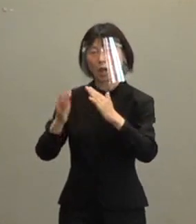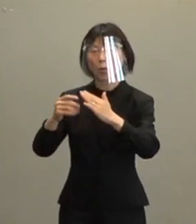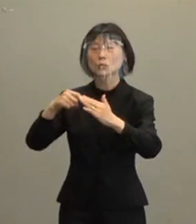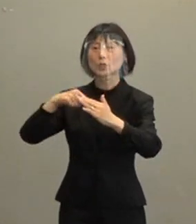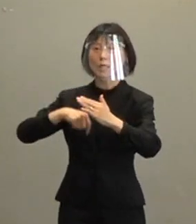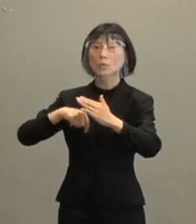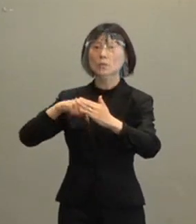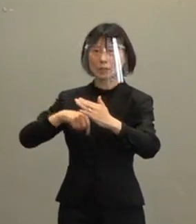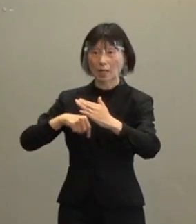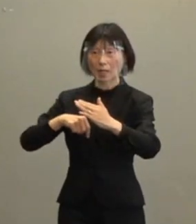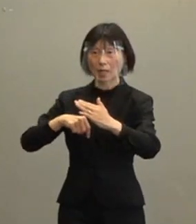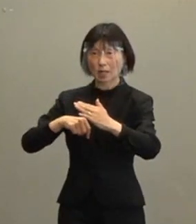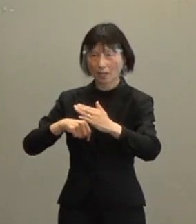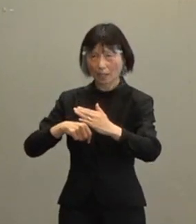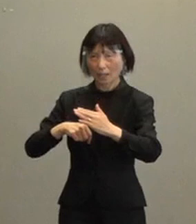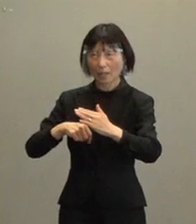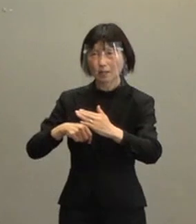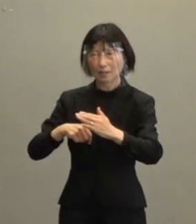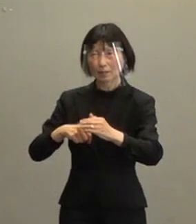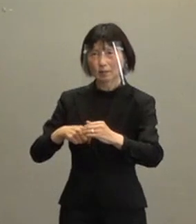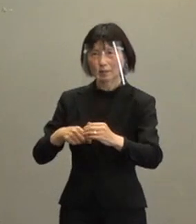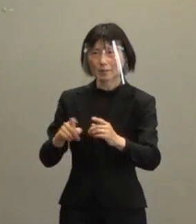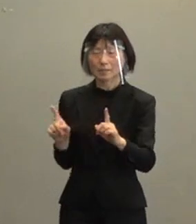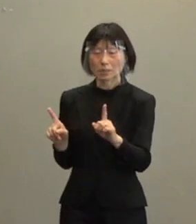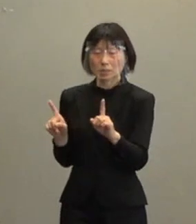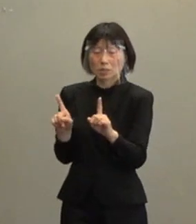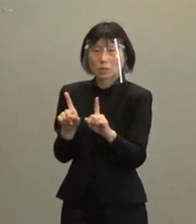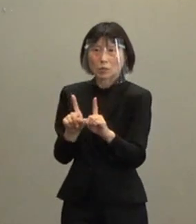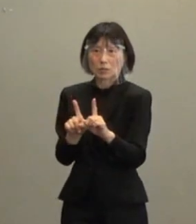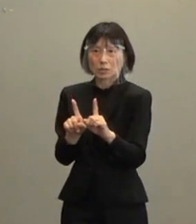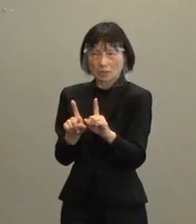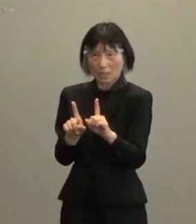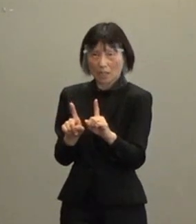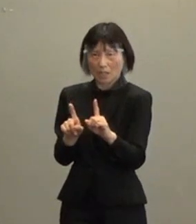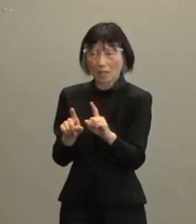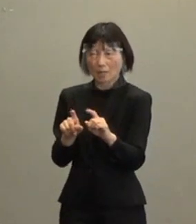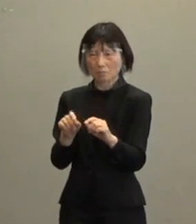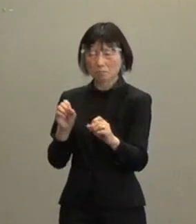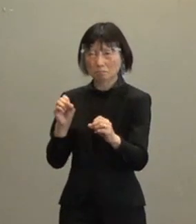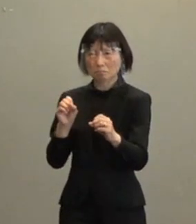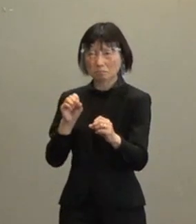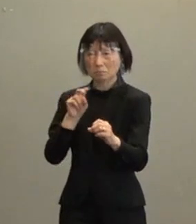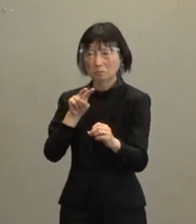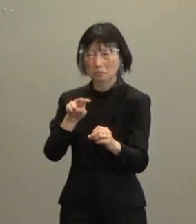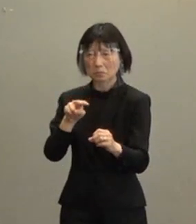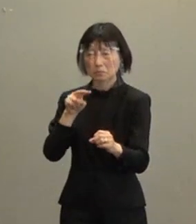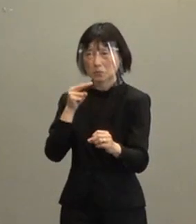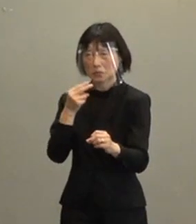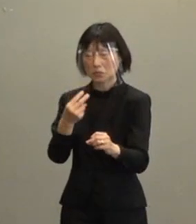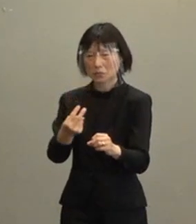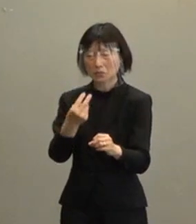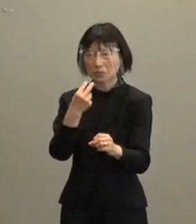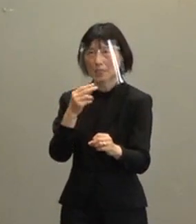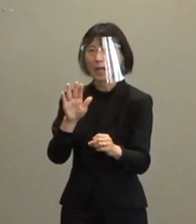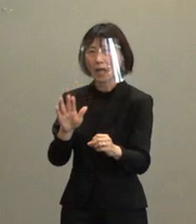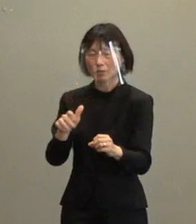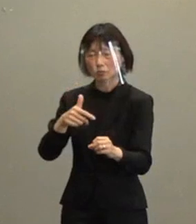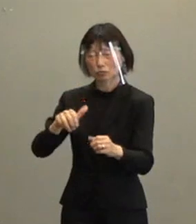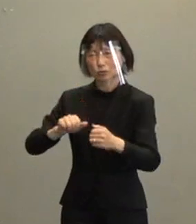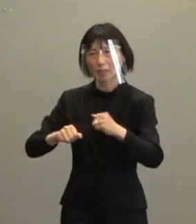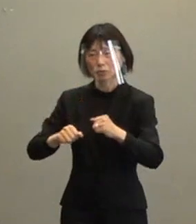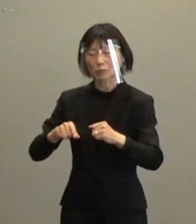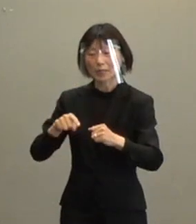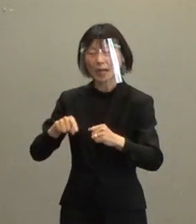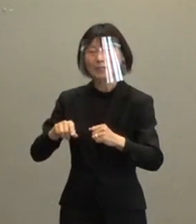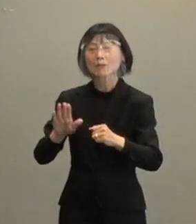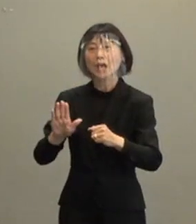において比較的至近距離で、呼気のやり取りが 発生しうるような部活動も中